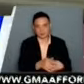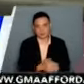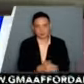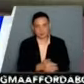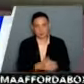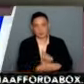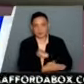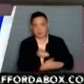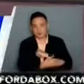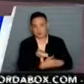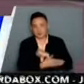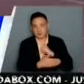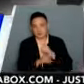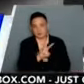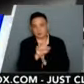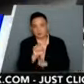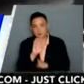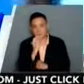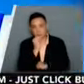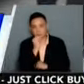France.